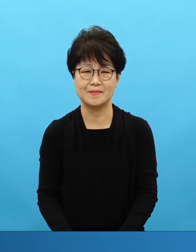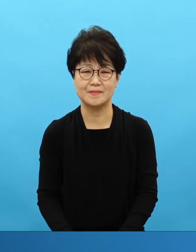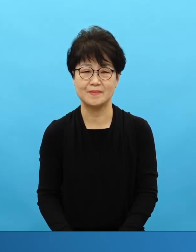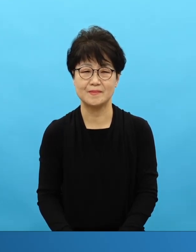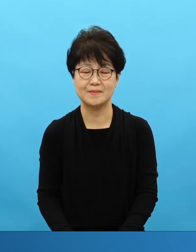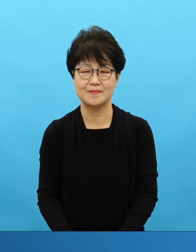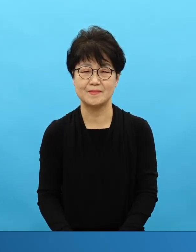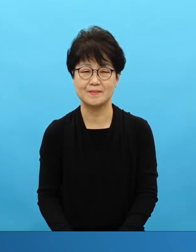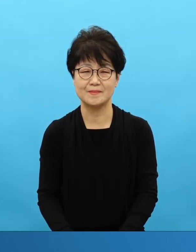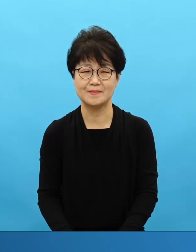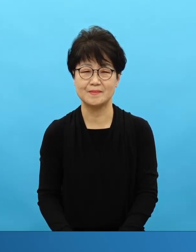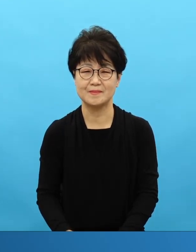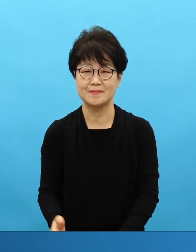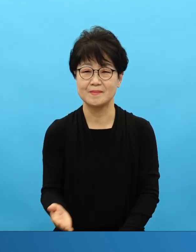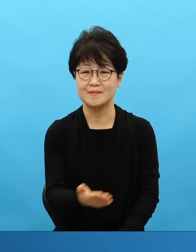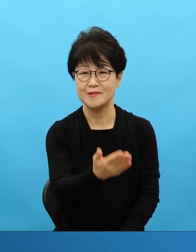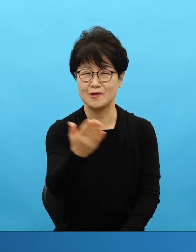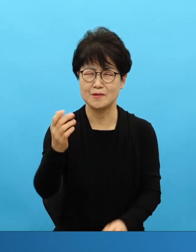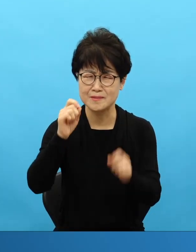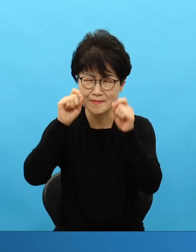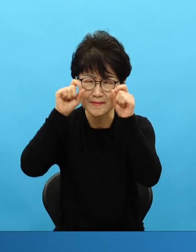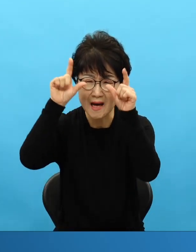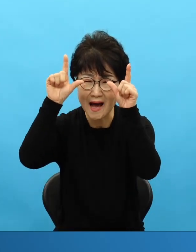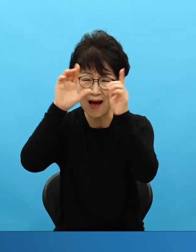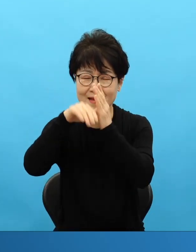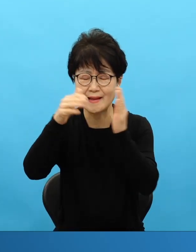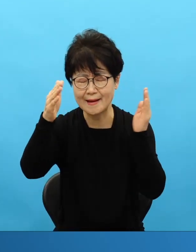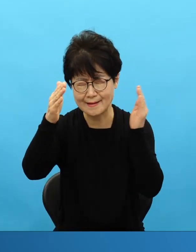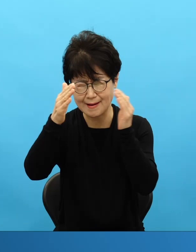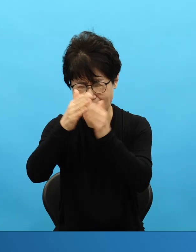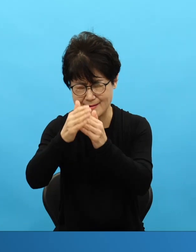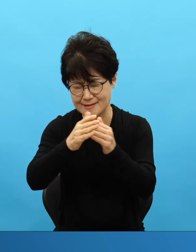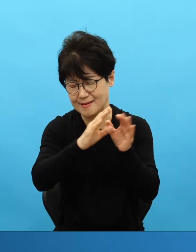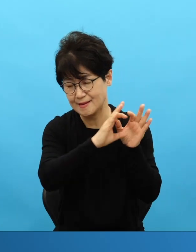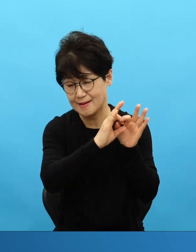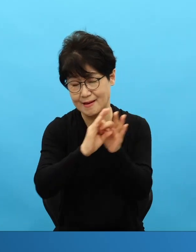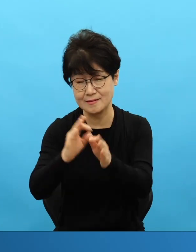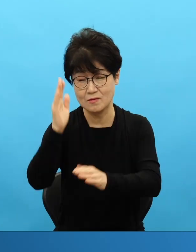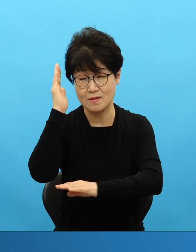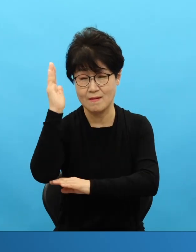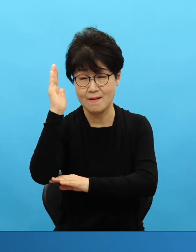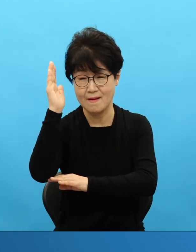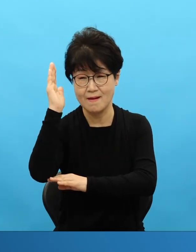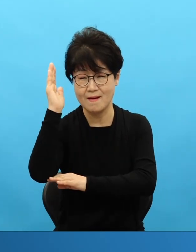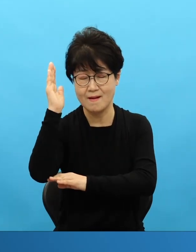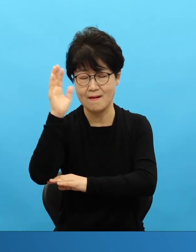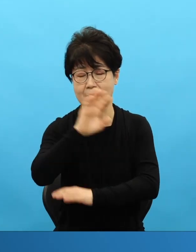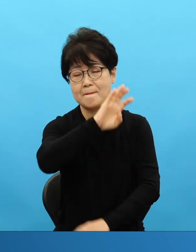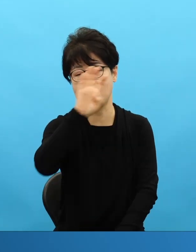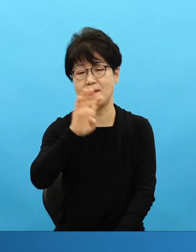때까지 강조를 좀 하겠습니다만은 꼭 알아야 될 부분이